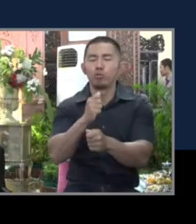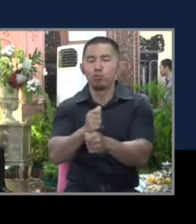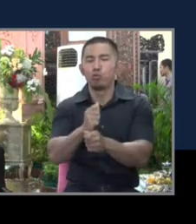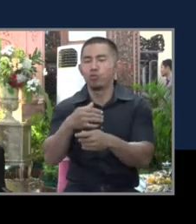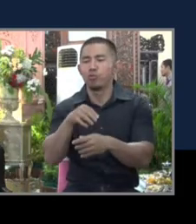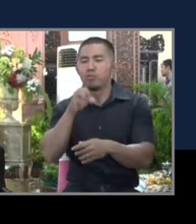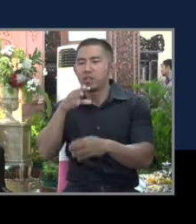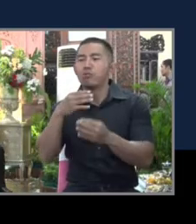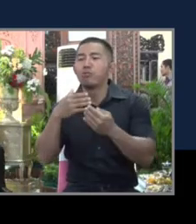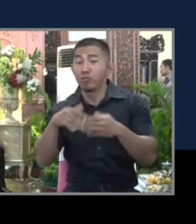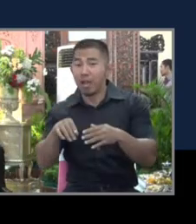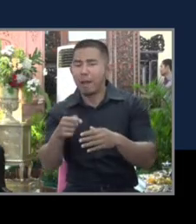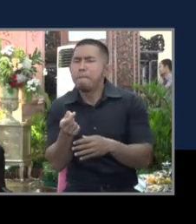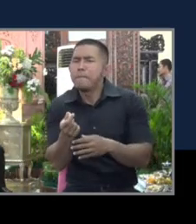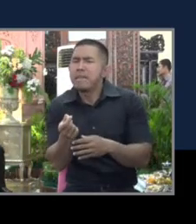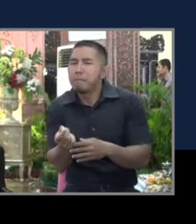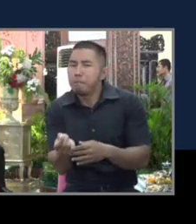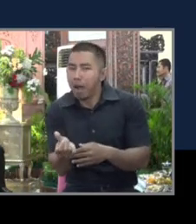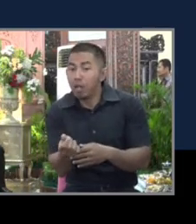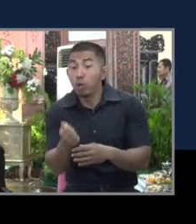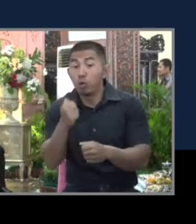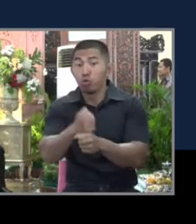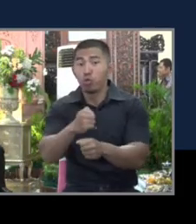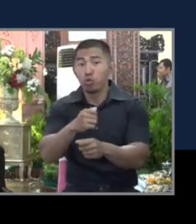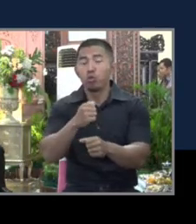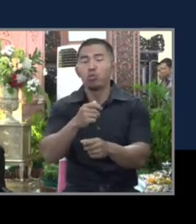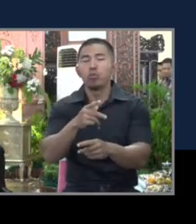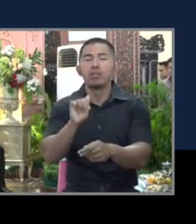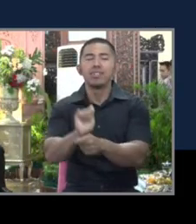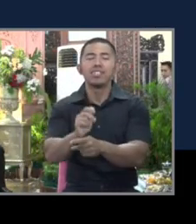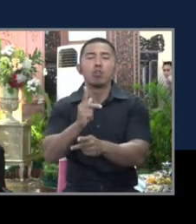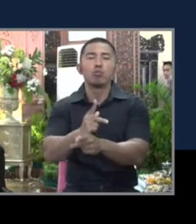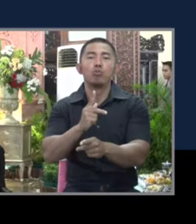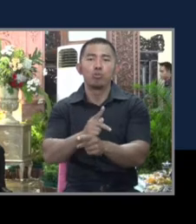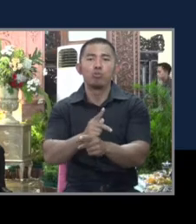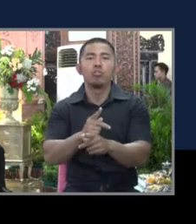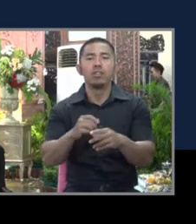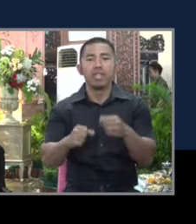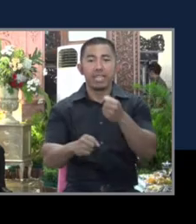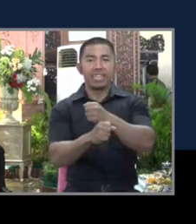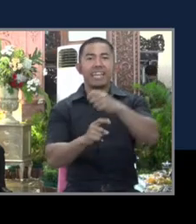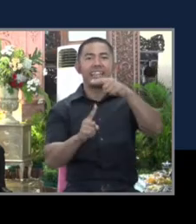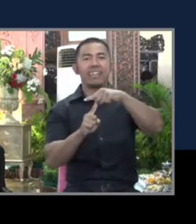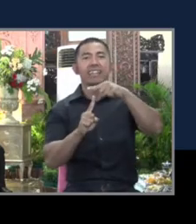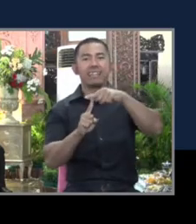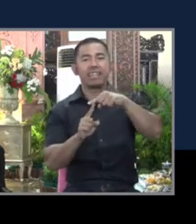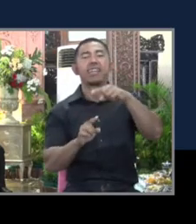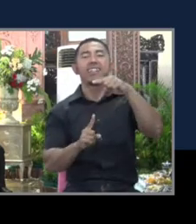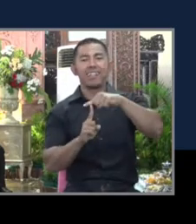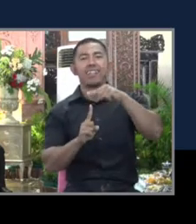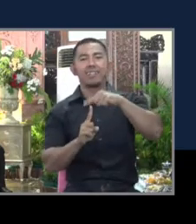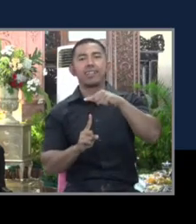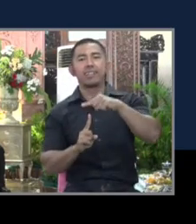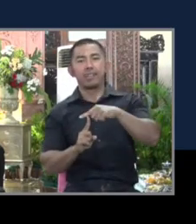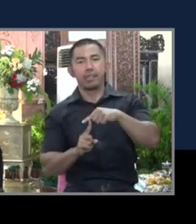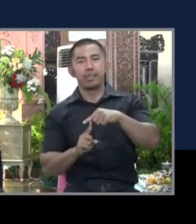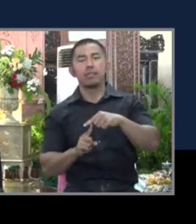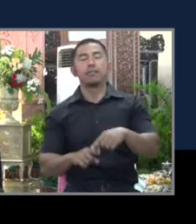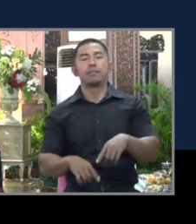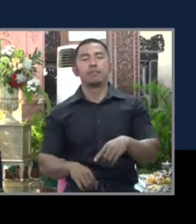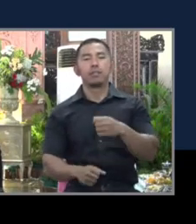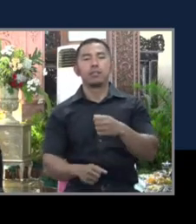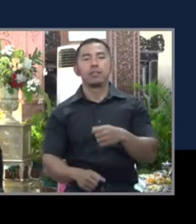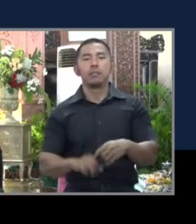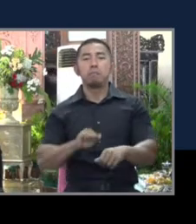Minimal guru-guru honorer, GTT, B PTT. Bisa enggak